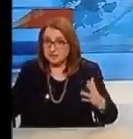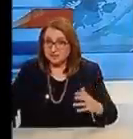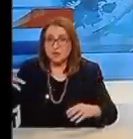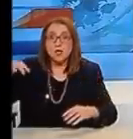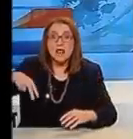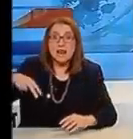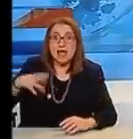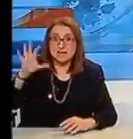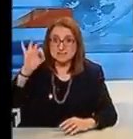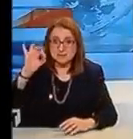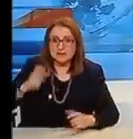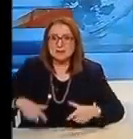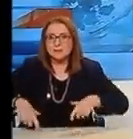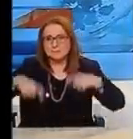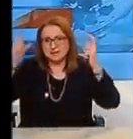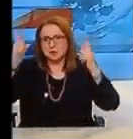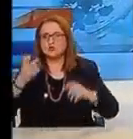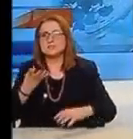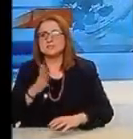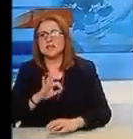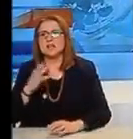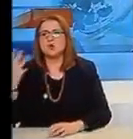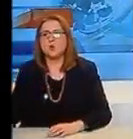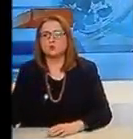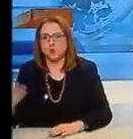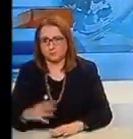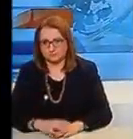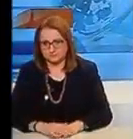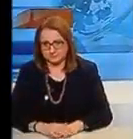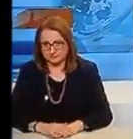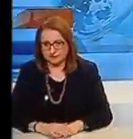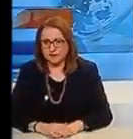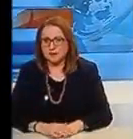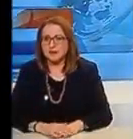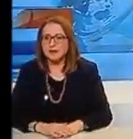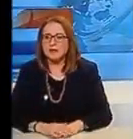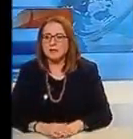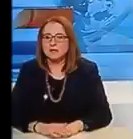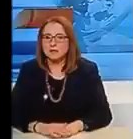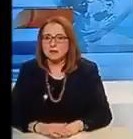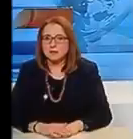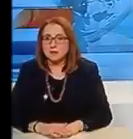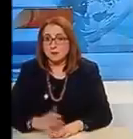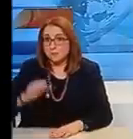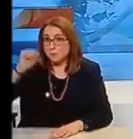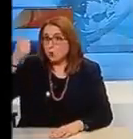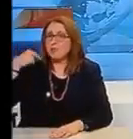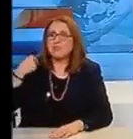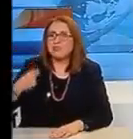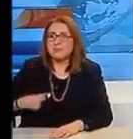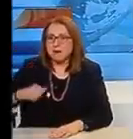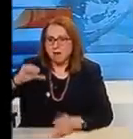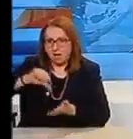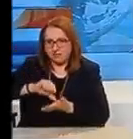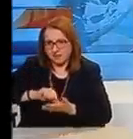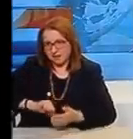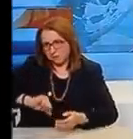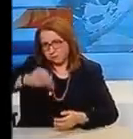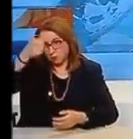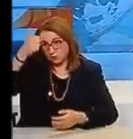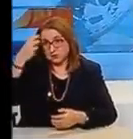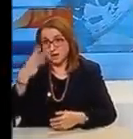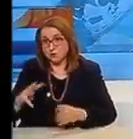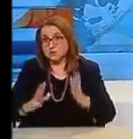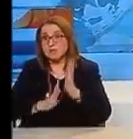Ηλία 48. Στην πρώτη δεκαπεντάδα των Δήμων που είχαν κρούσματα, πρώτος είναι ο Δήμος Αθηναίων με